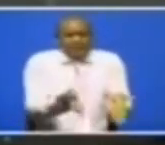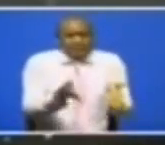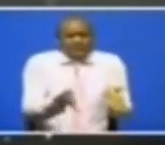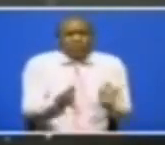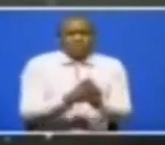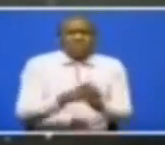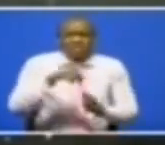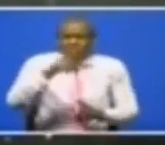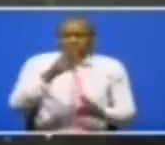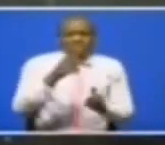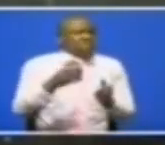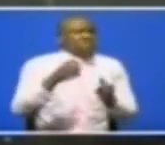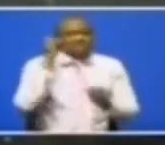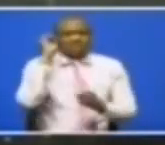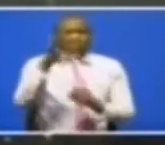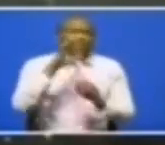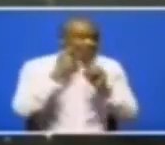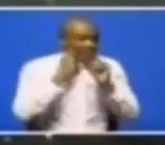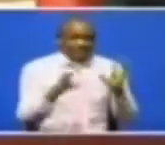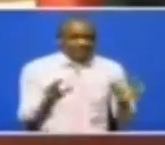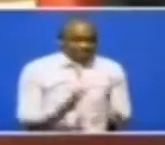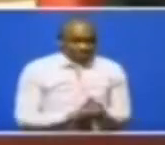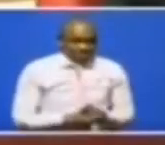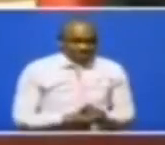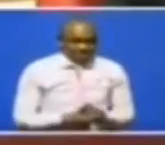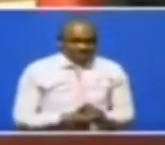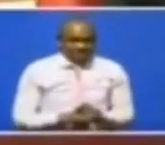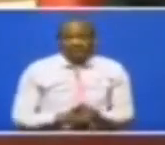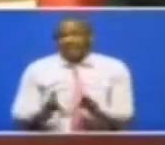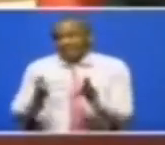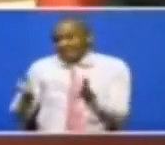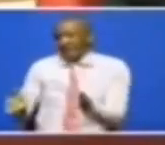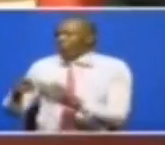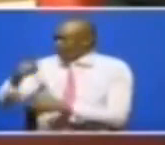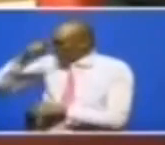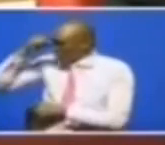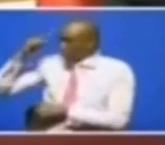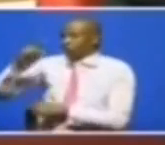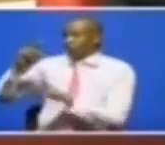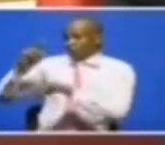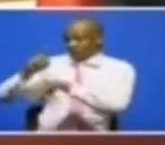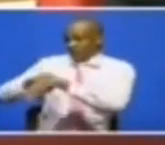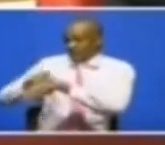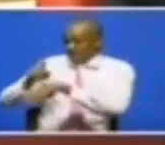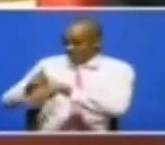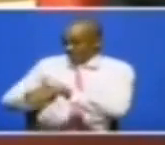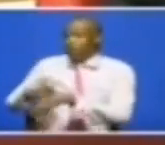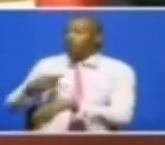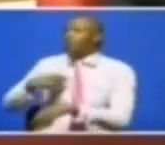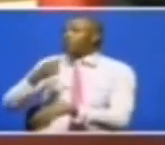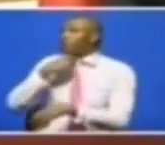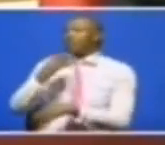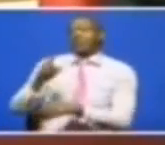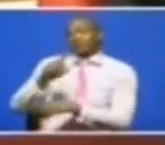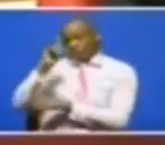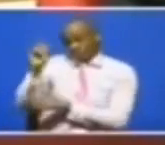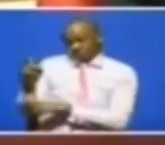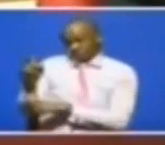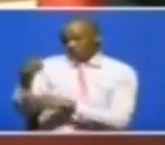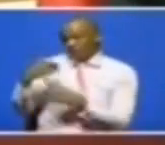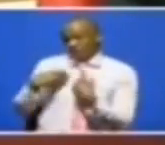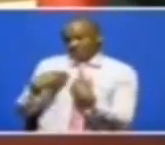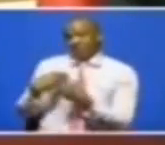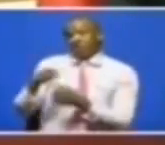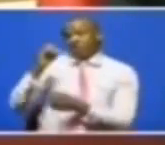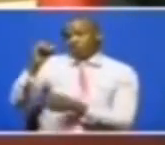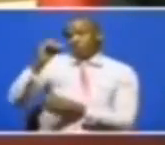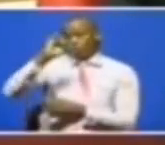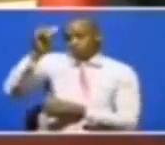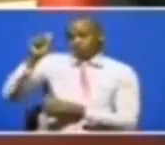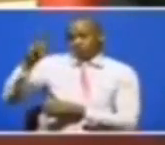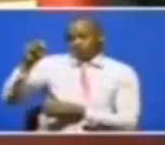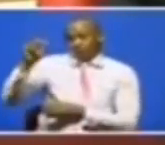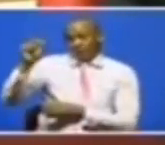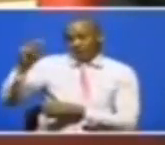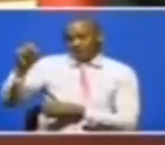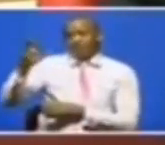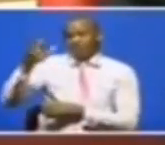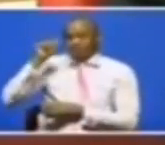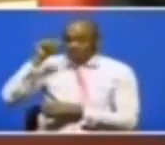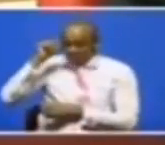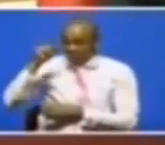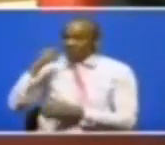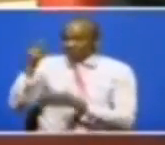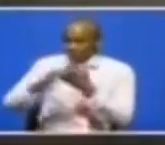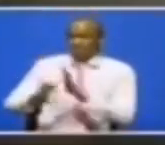ambayo hayahitaji gharama kubwa. Naam, kwa sababu ya muda, hebu tupate maswali hapa kutoka kwa watazamaji. Ojuangwa Diani